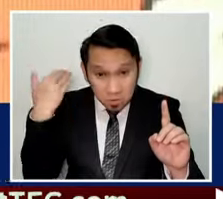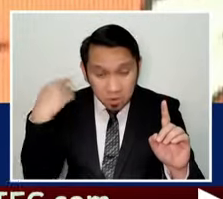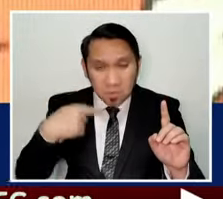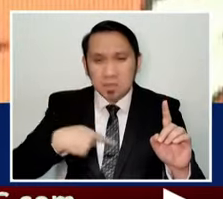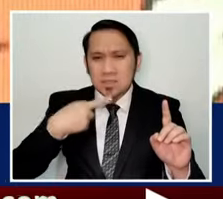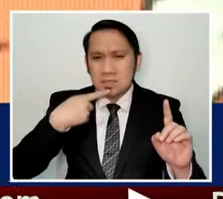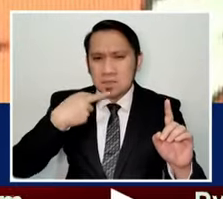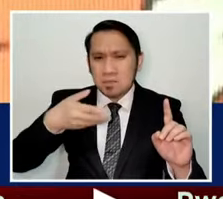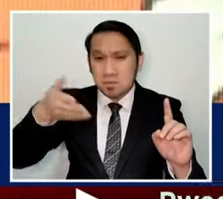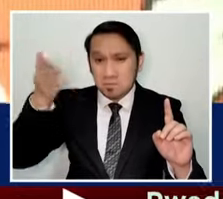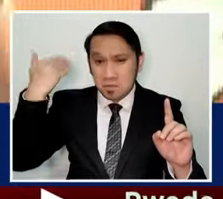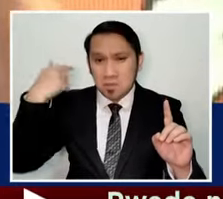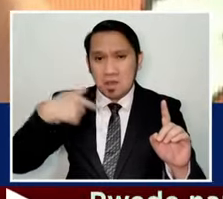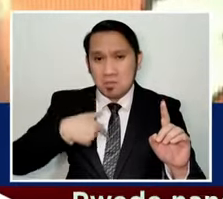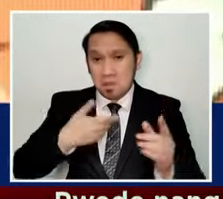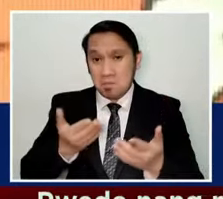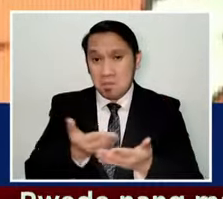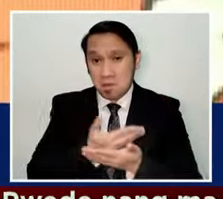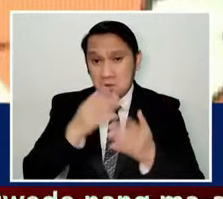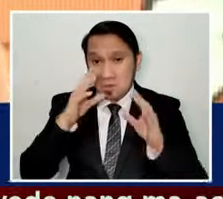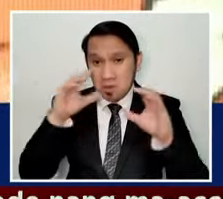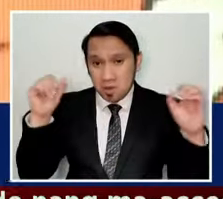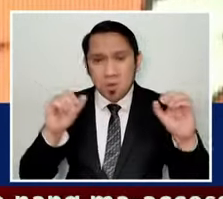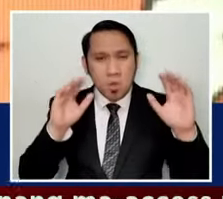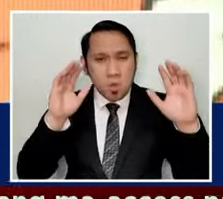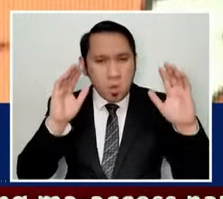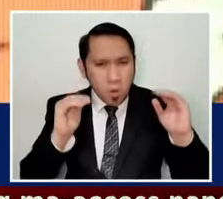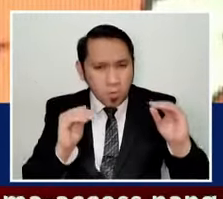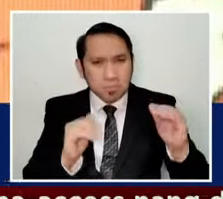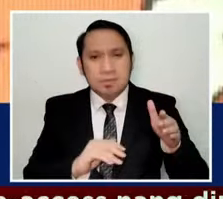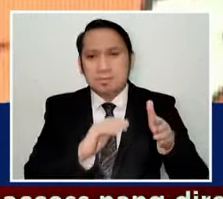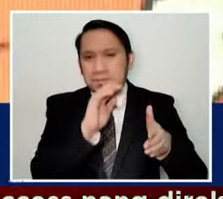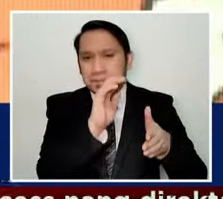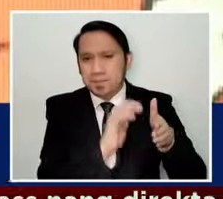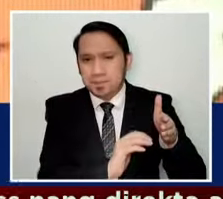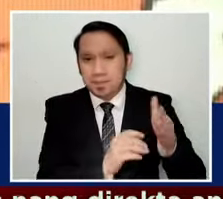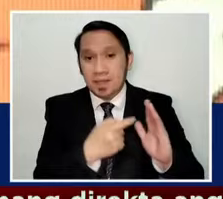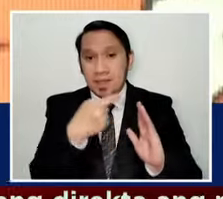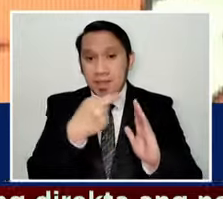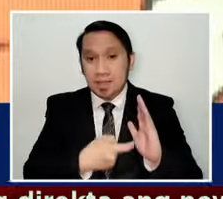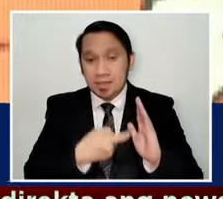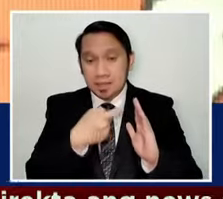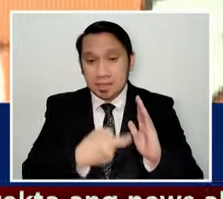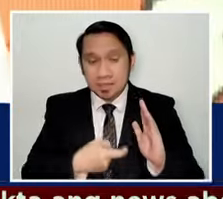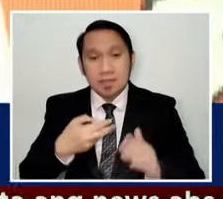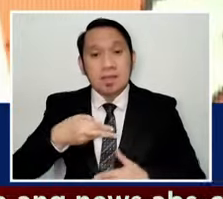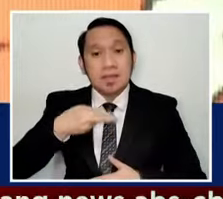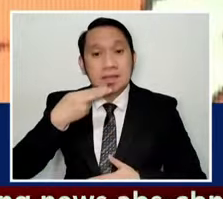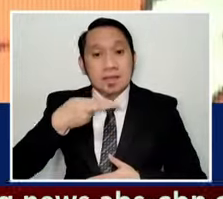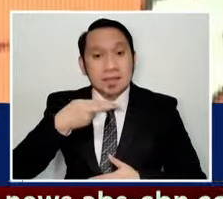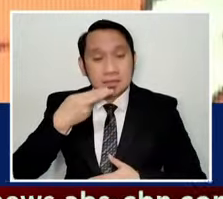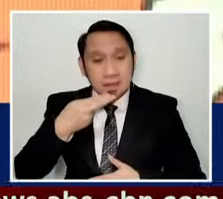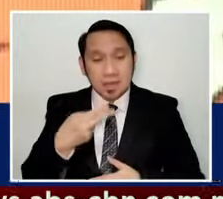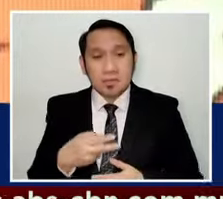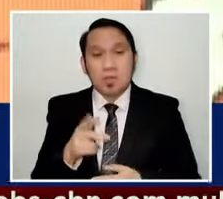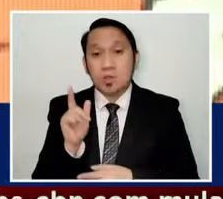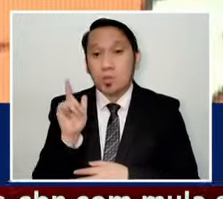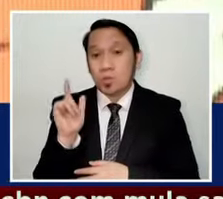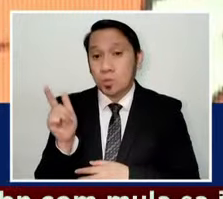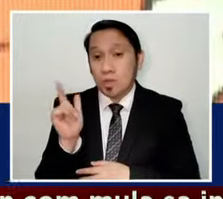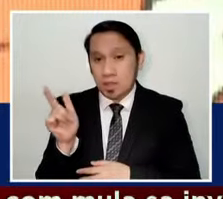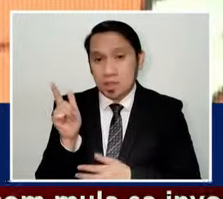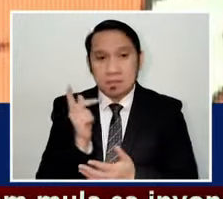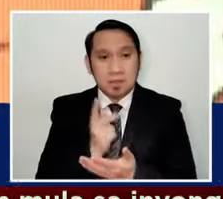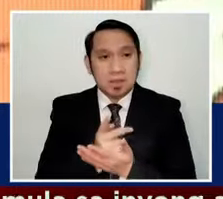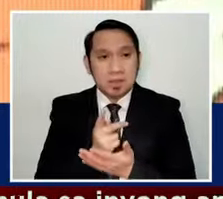bago akong upo na sana mapababa natin ang presyo ng bigas ng 20 piso. Hindi